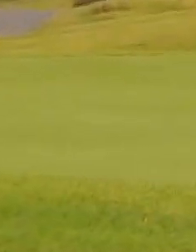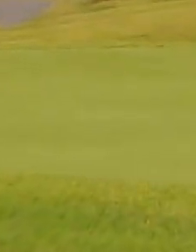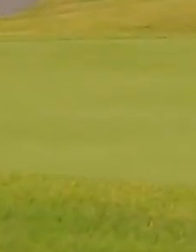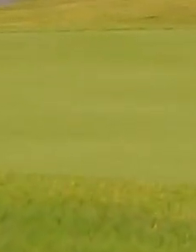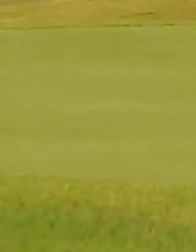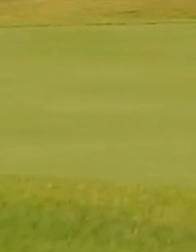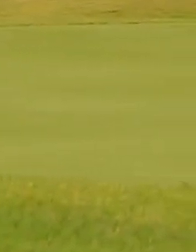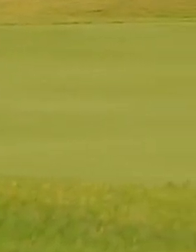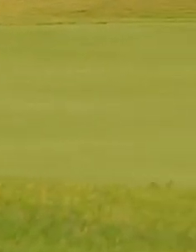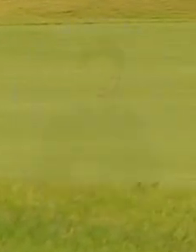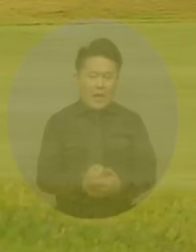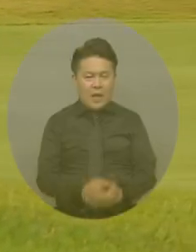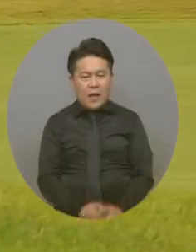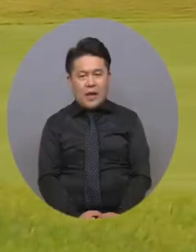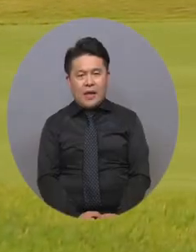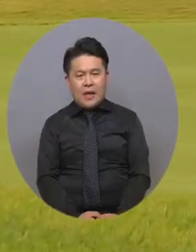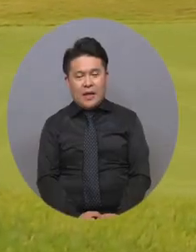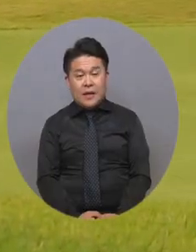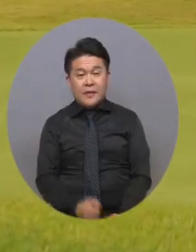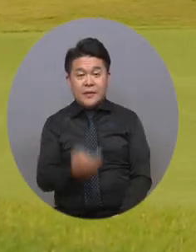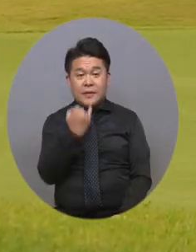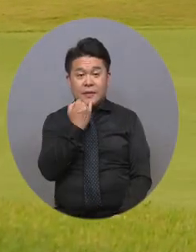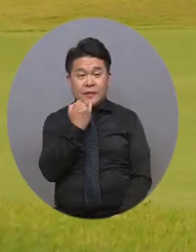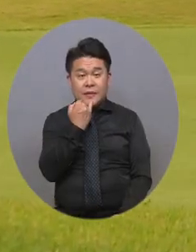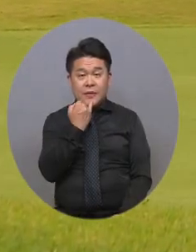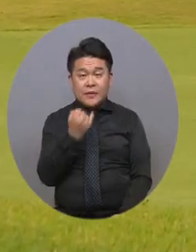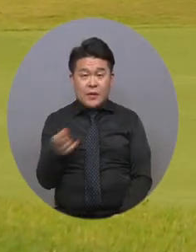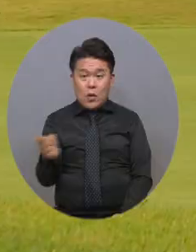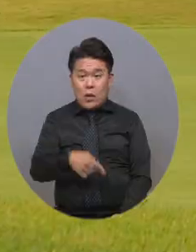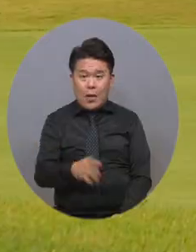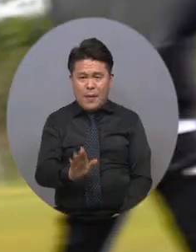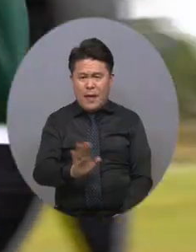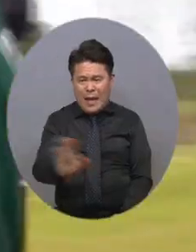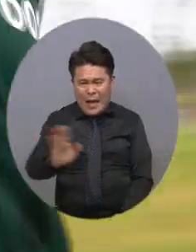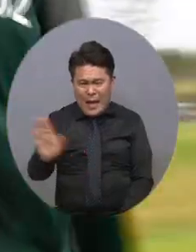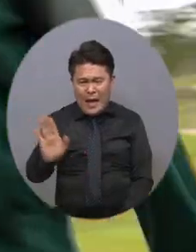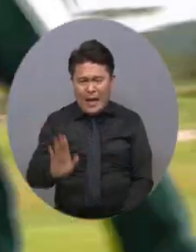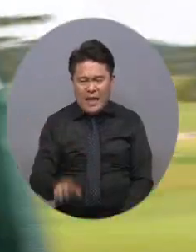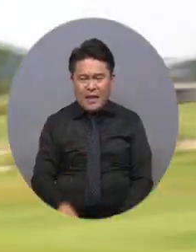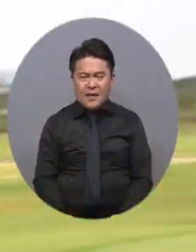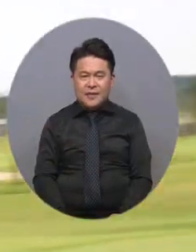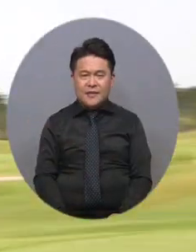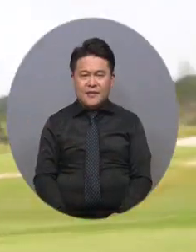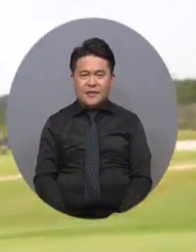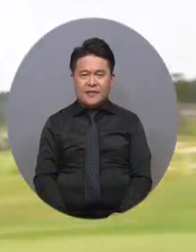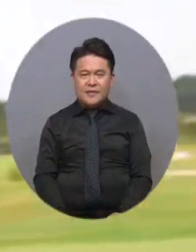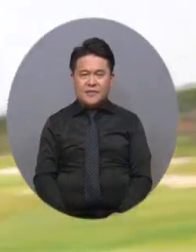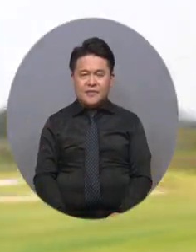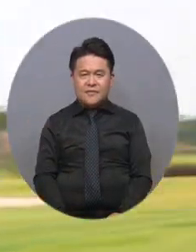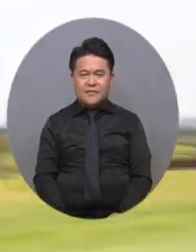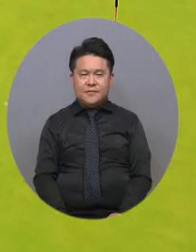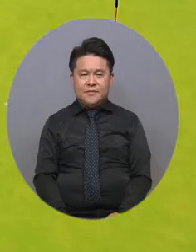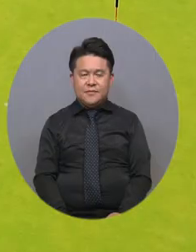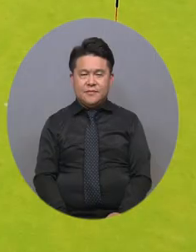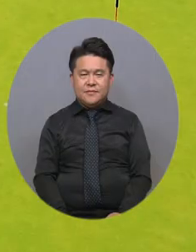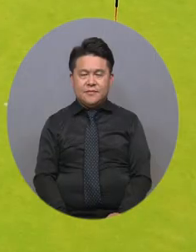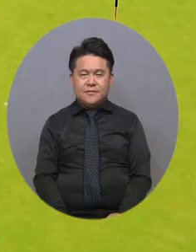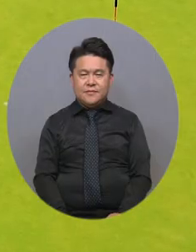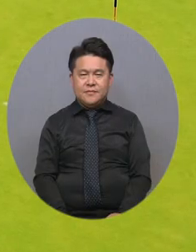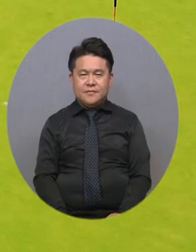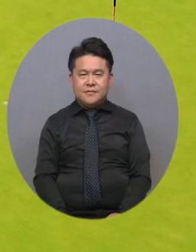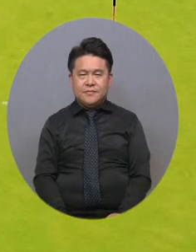와, 저 팀 뭐야? 귀엽네. 괜찮아요, 언니. 내려오면 안 돼, 내려오면 안 돼, 내려오면 안 돼. 저 언덕을 갖고 내려가기로 하려고 했는데. 테디님, 퍼터.